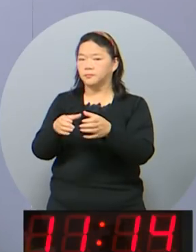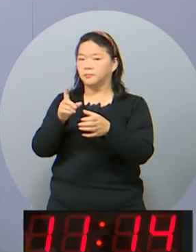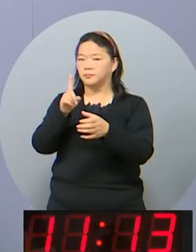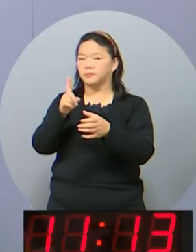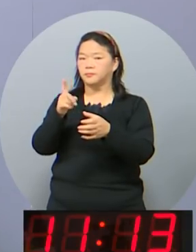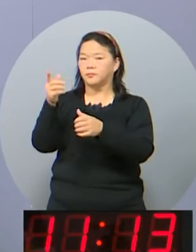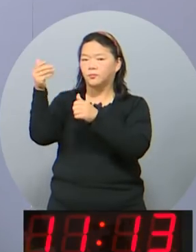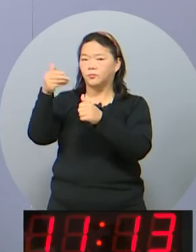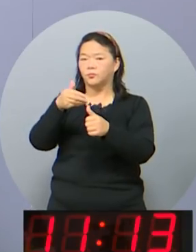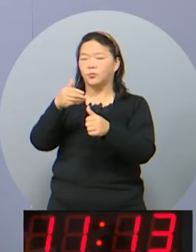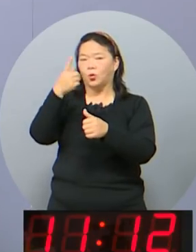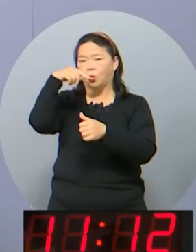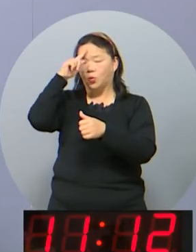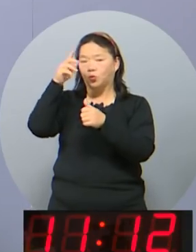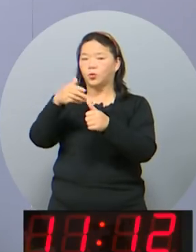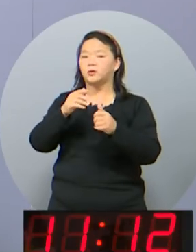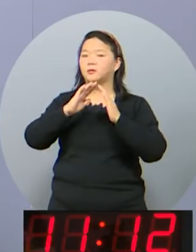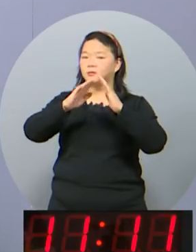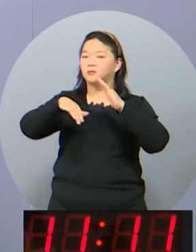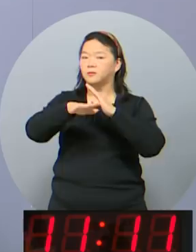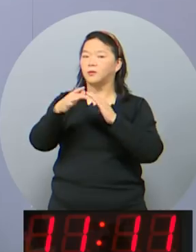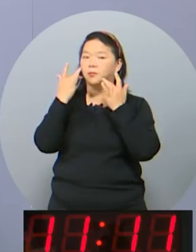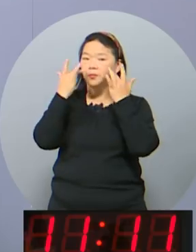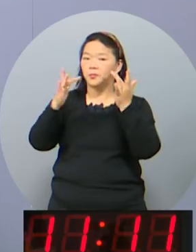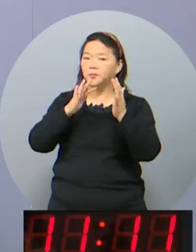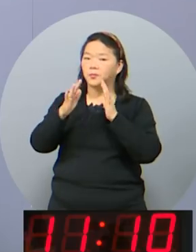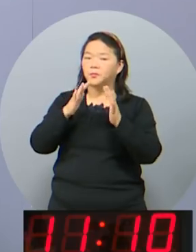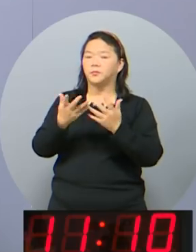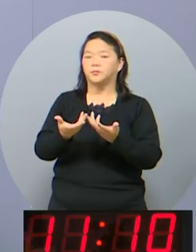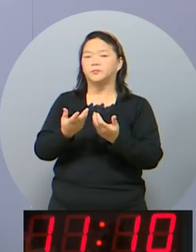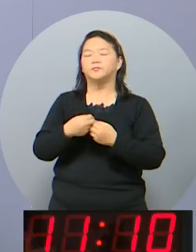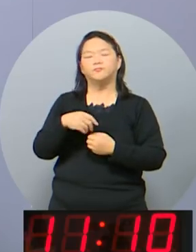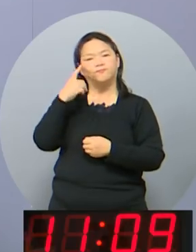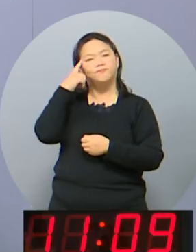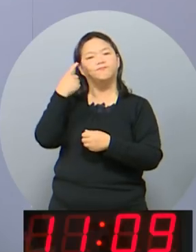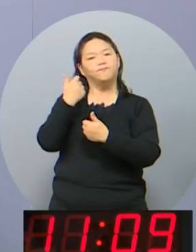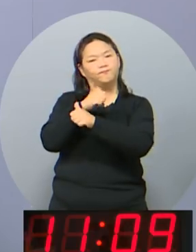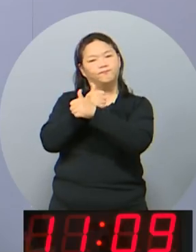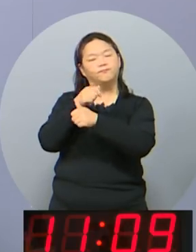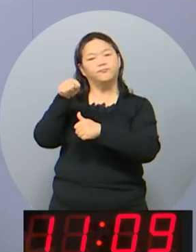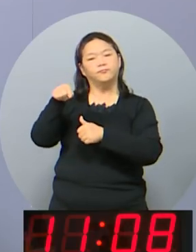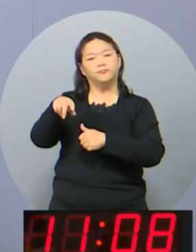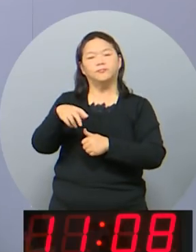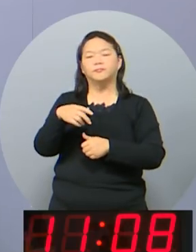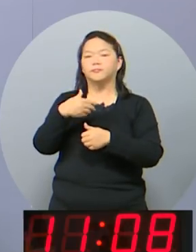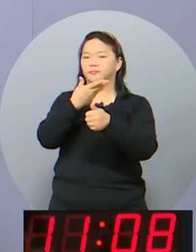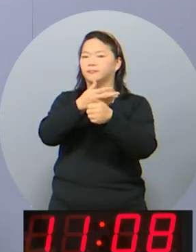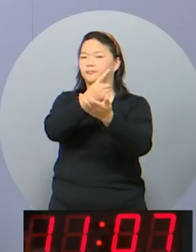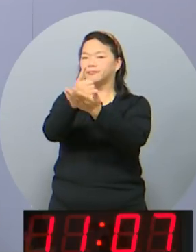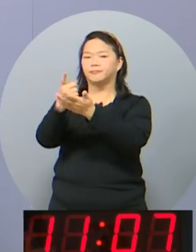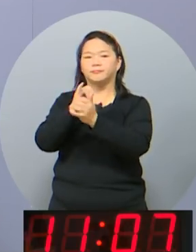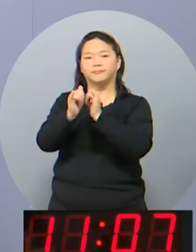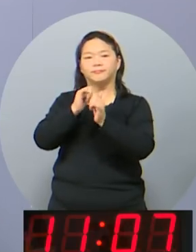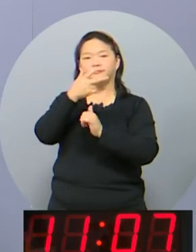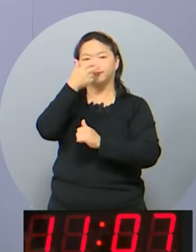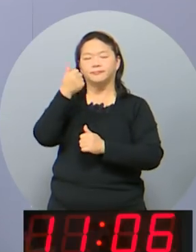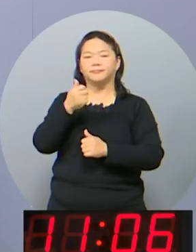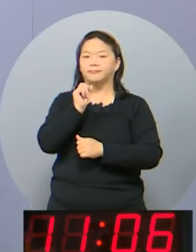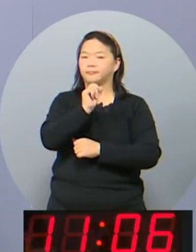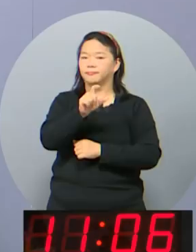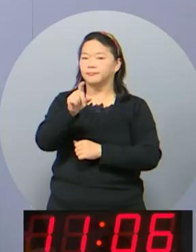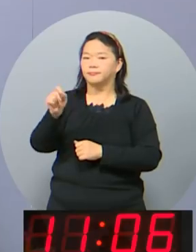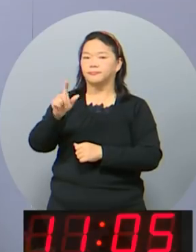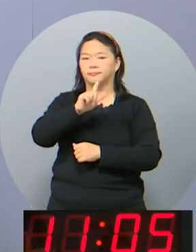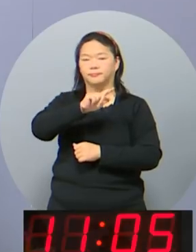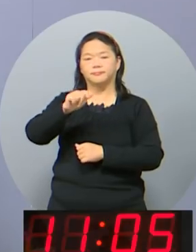样的一个传统市场？或许也是我们必须要认真去思考，来便利我们这些民众在采买这些物